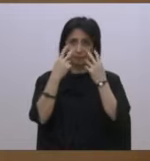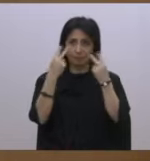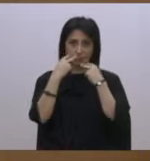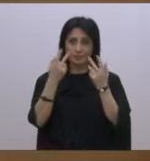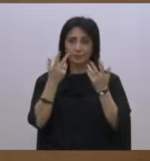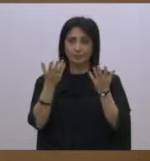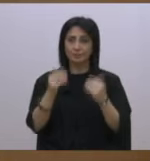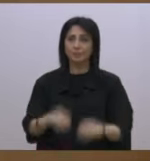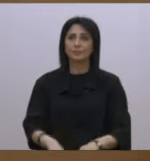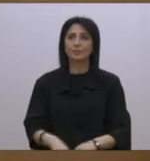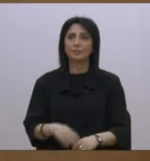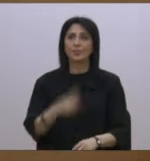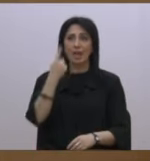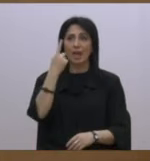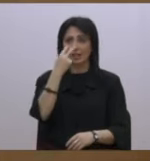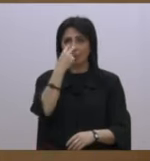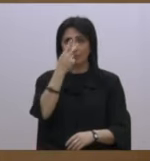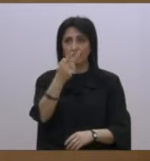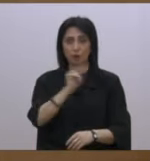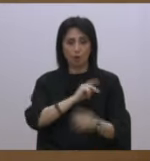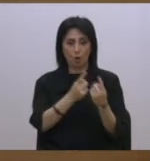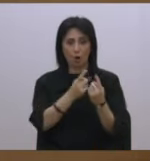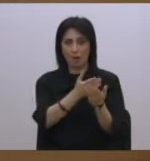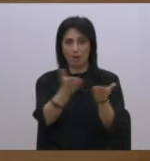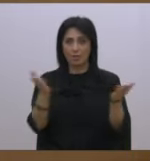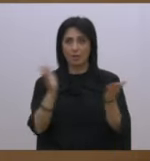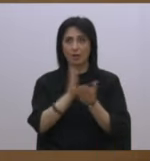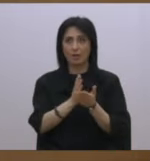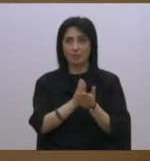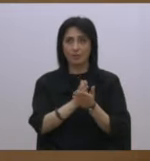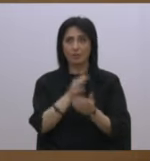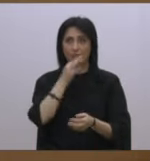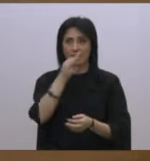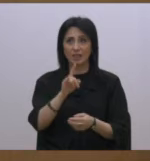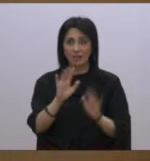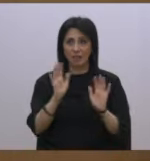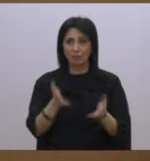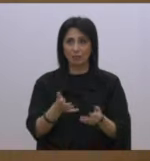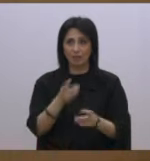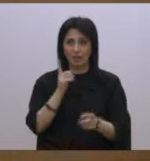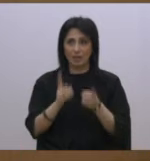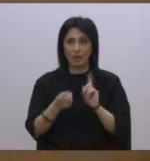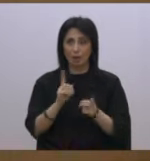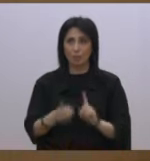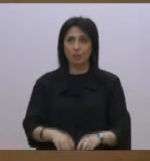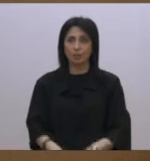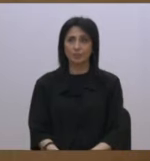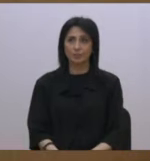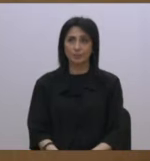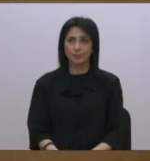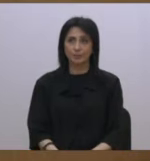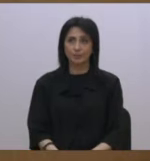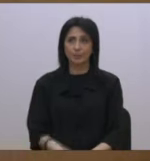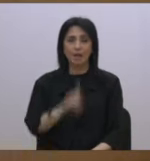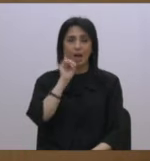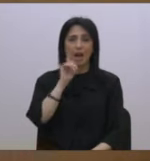кедот, маграм. Эрчи майнц, так, Олеге Бихар, да? Эртми трамбов, да, реалобаши.